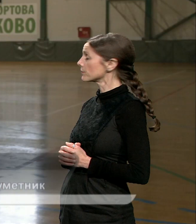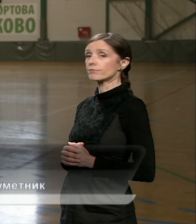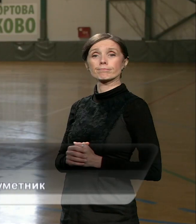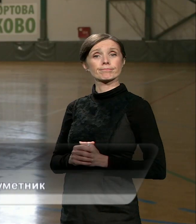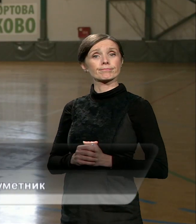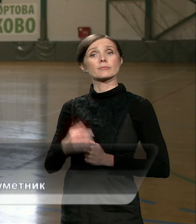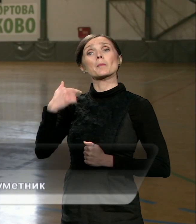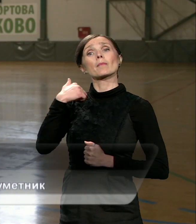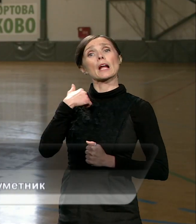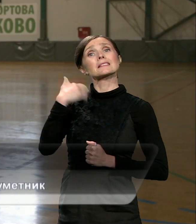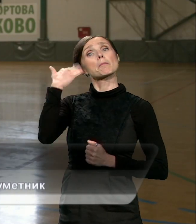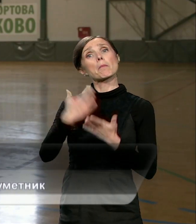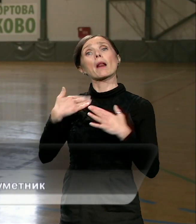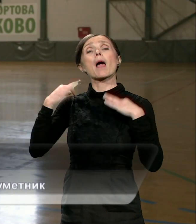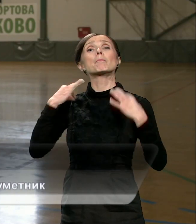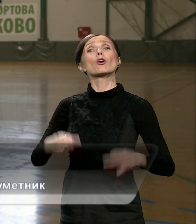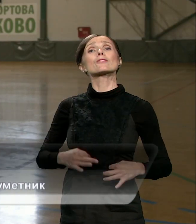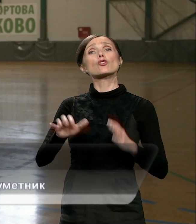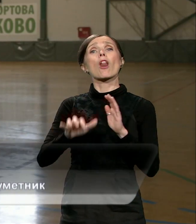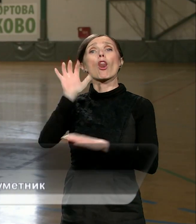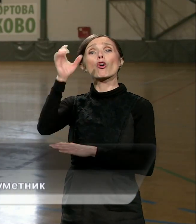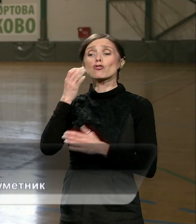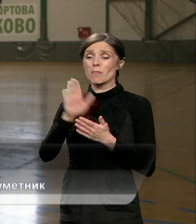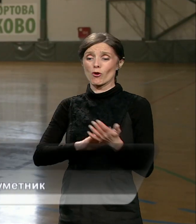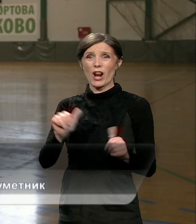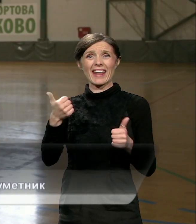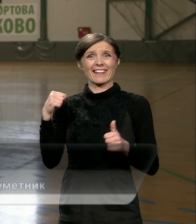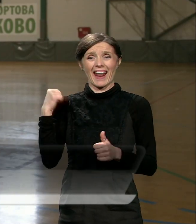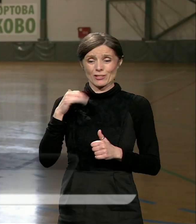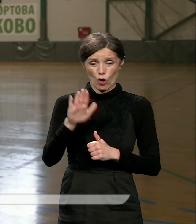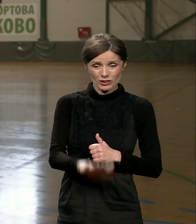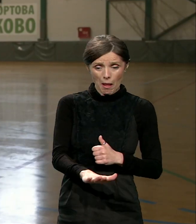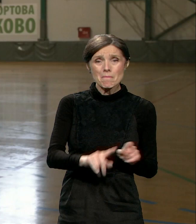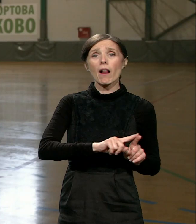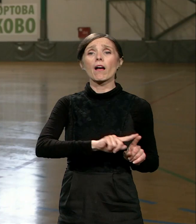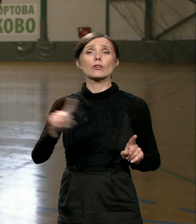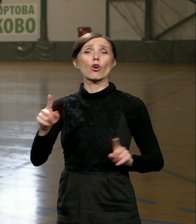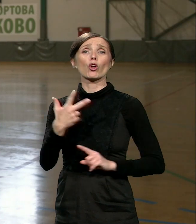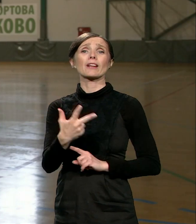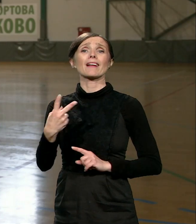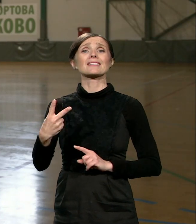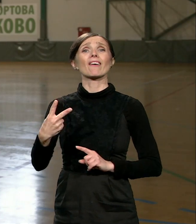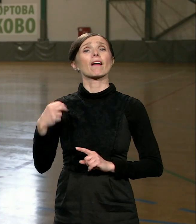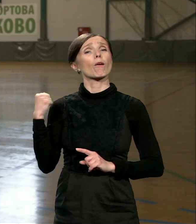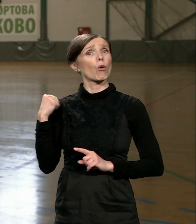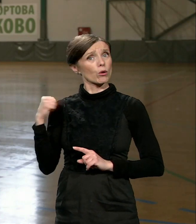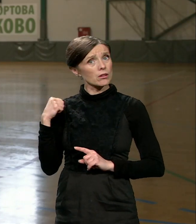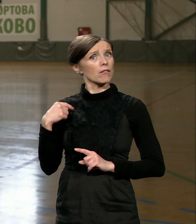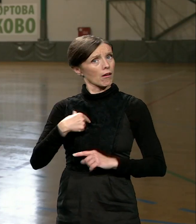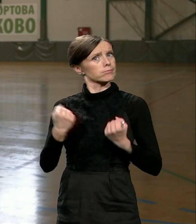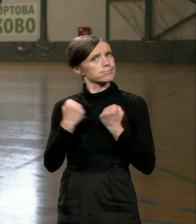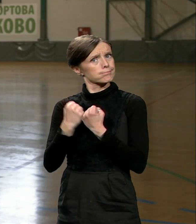Ja sam se bavila košarkom profesionalno od 11. godine svog života do 32. Tako da ono što